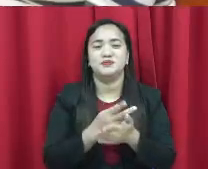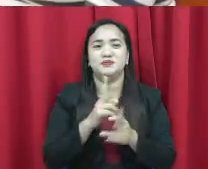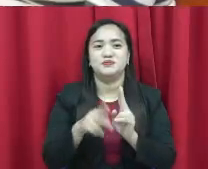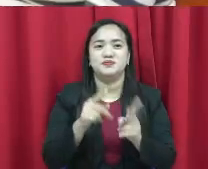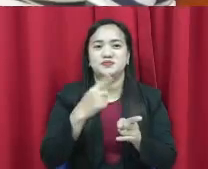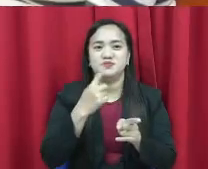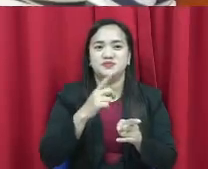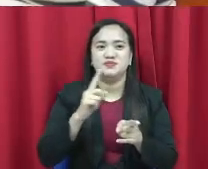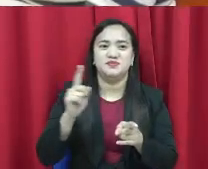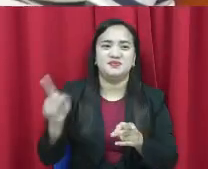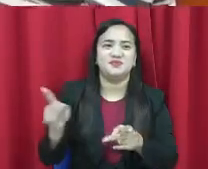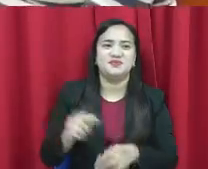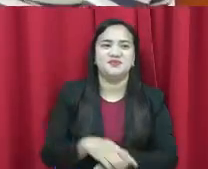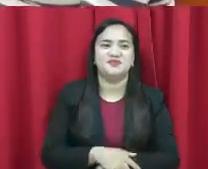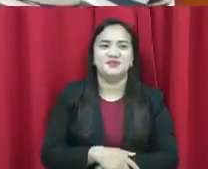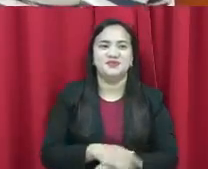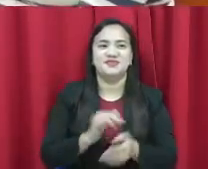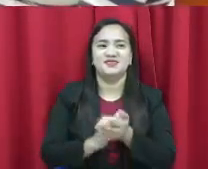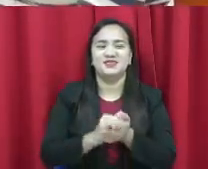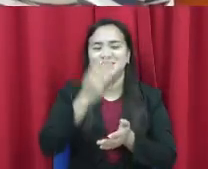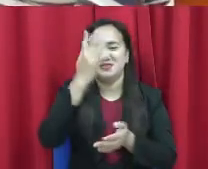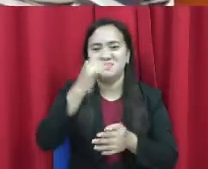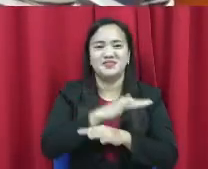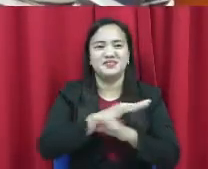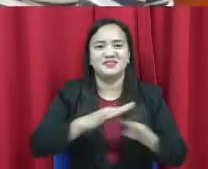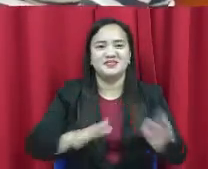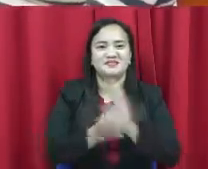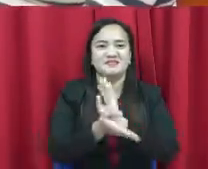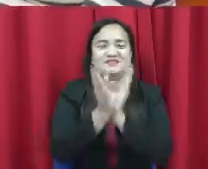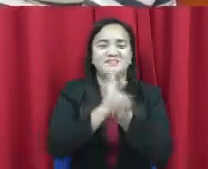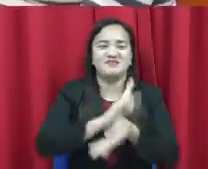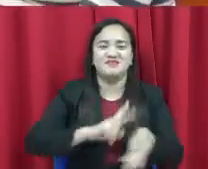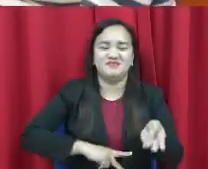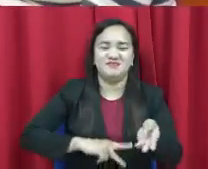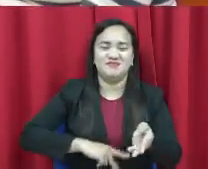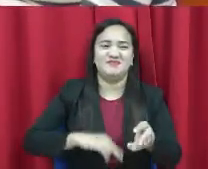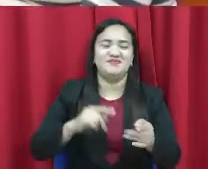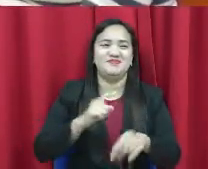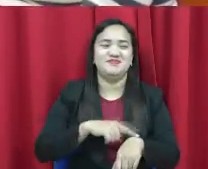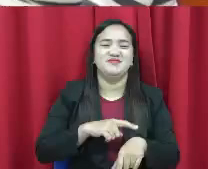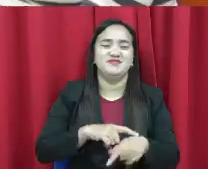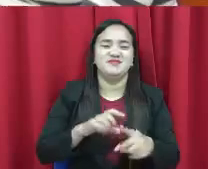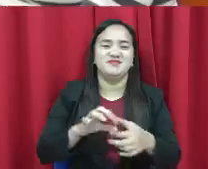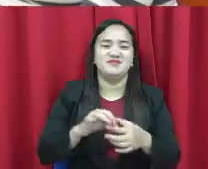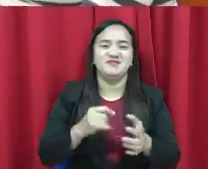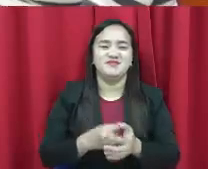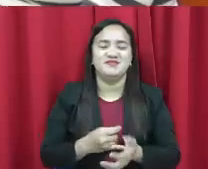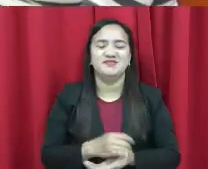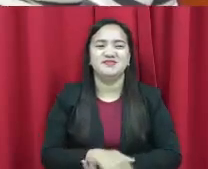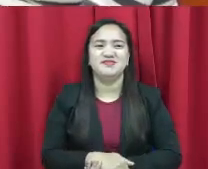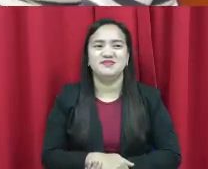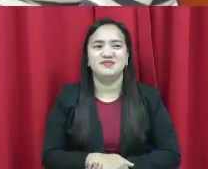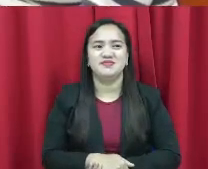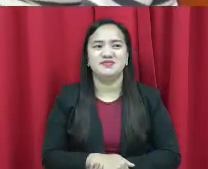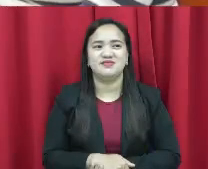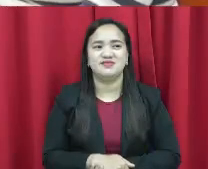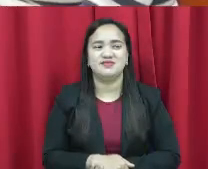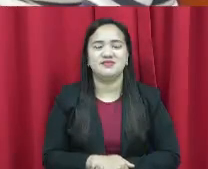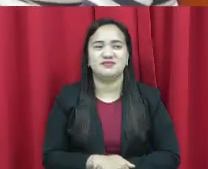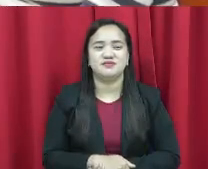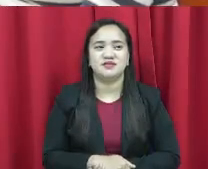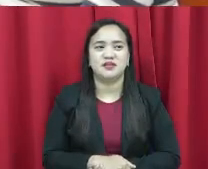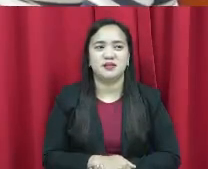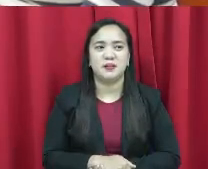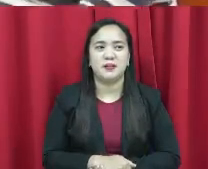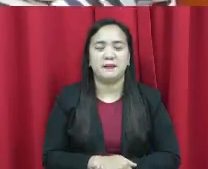magbuntis sa panahon ngayon kaya Ah pero nabanggit nga po talaga yun ni Pastor ang binigay niya nga na